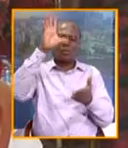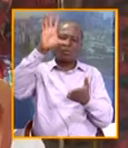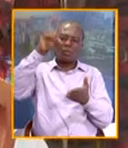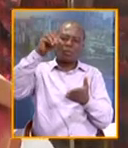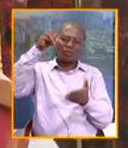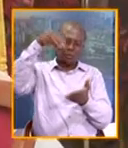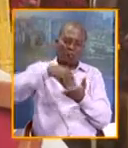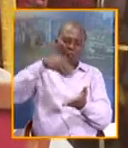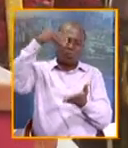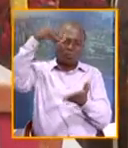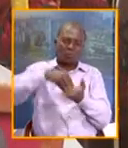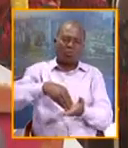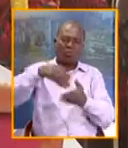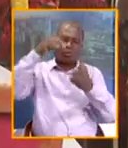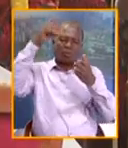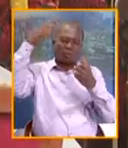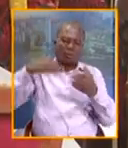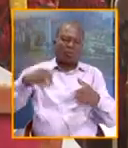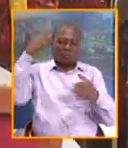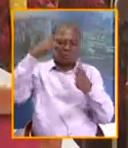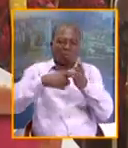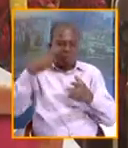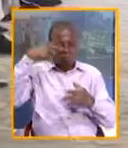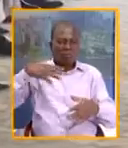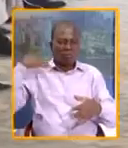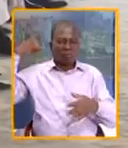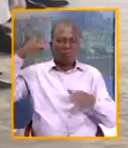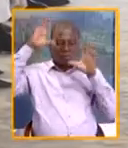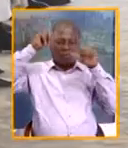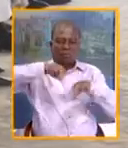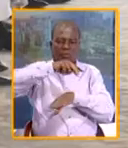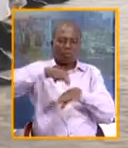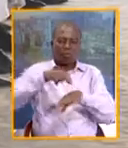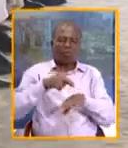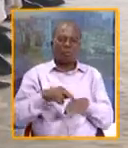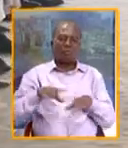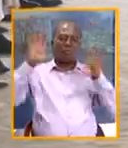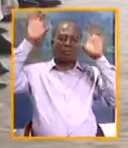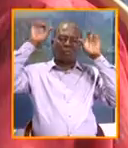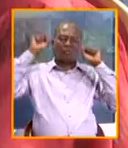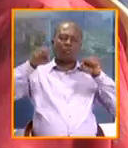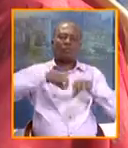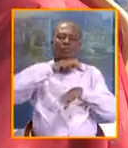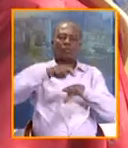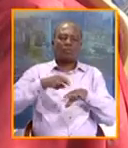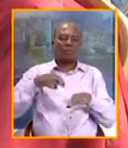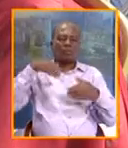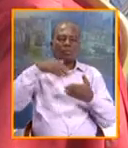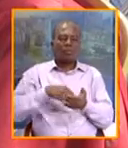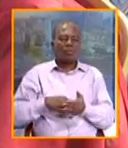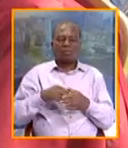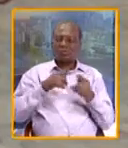millions de francs exigés pour la candidature à la présidence de la république le président de la république encore visiblement